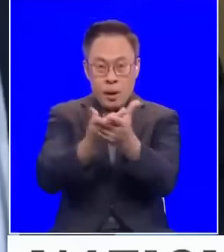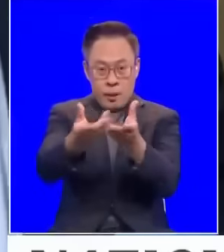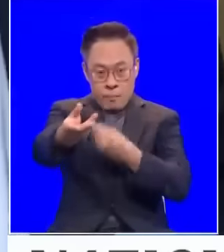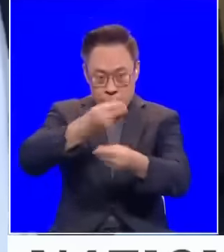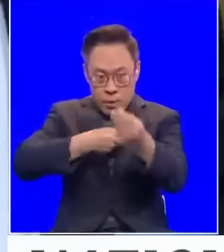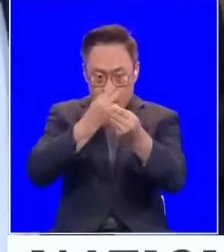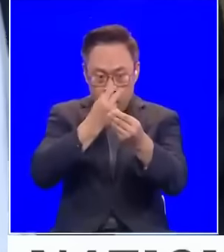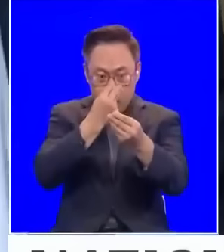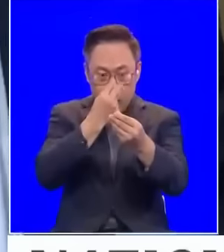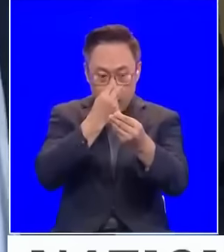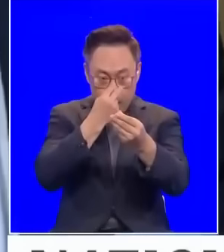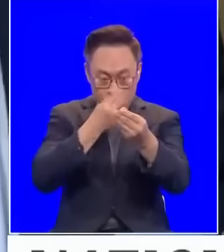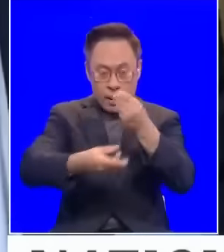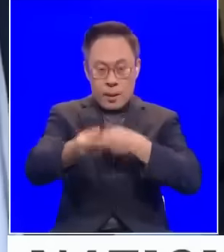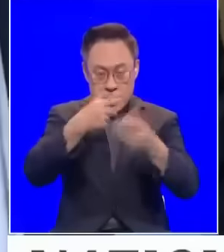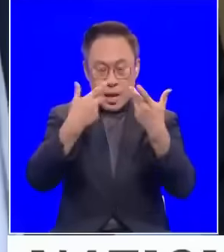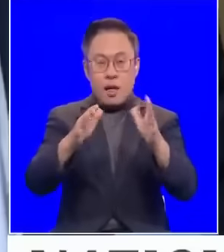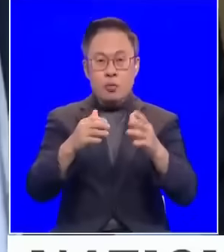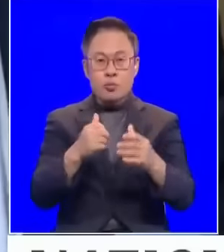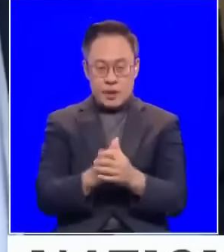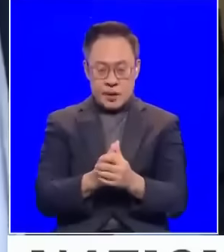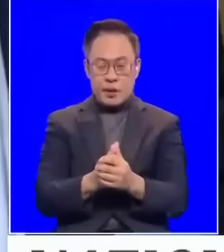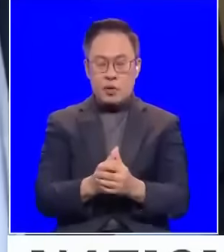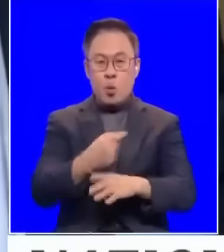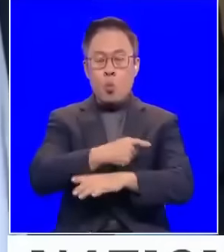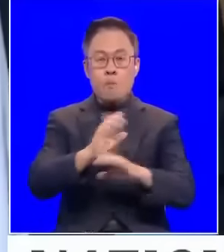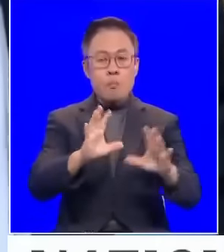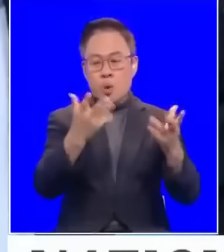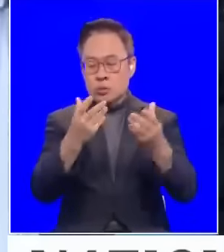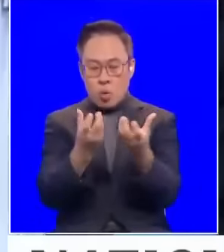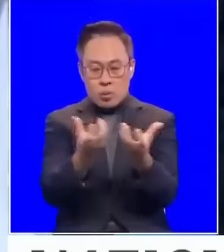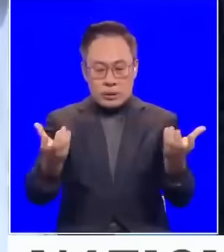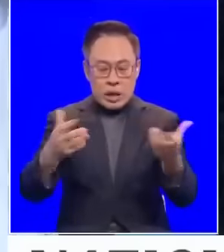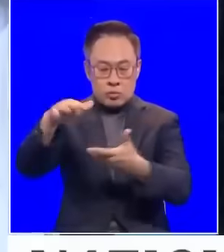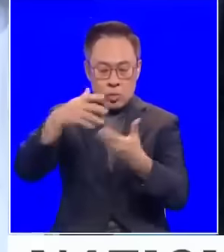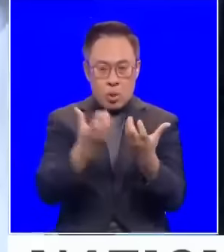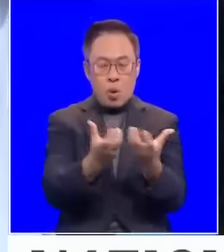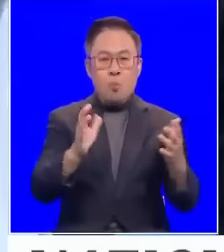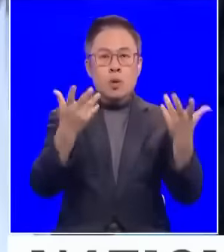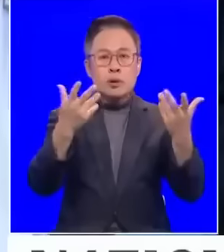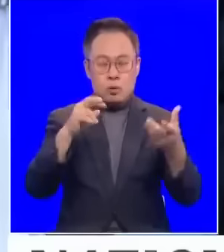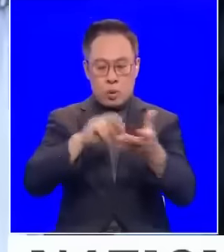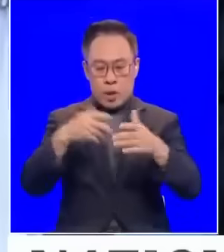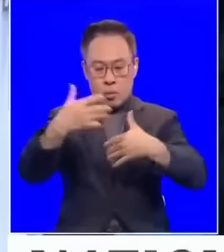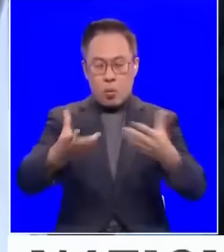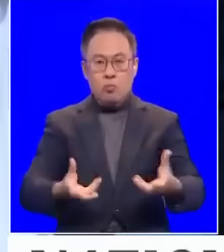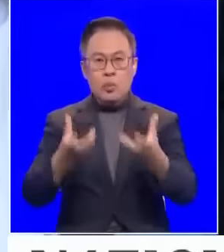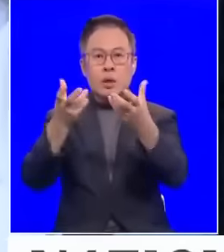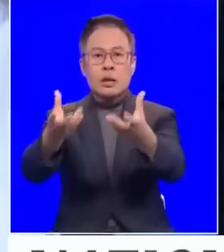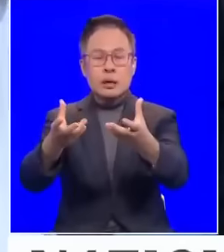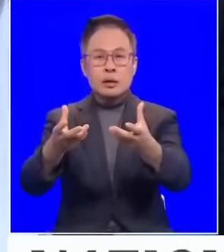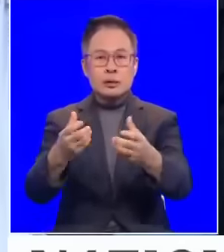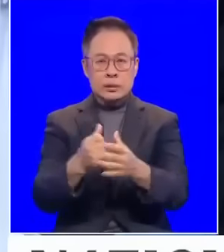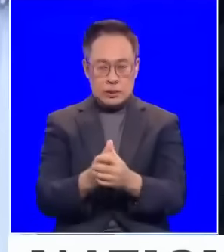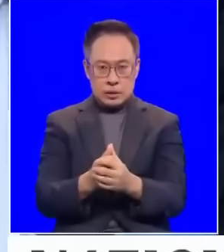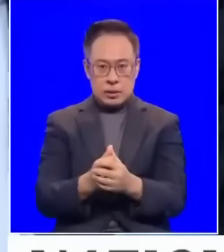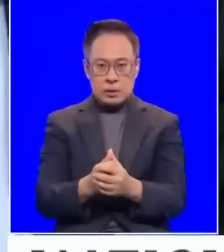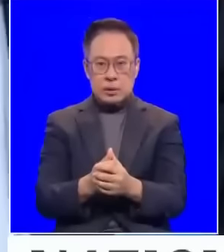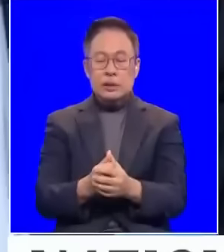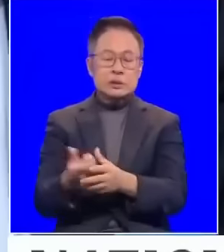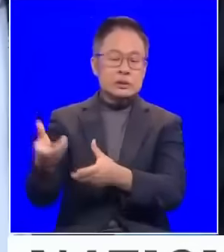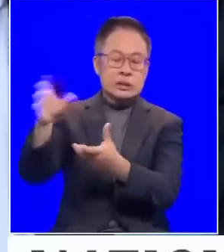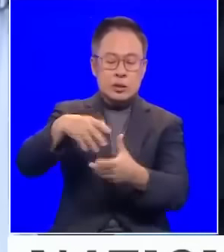ปแล้วมันขายไม่ได้ uh-huh. แล้วของมันหมดอายุผู้เสียหายก็เลยเหมือนกับเอาของพวกนี้มาเทกองรวมกันไว้ที่หน้าบริษัทดีไอค